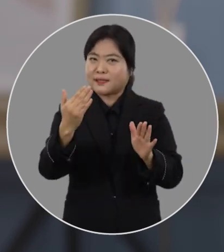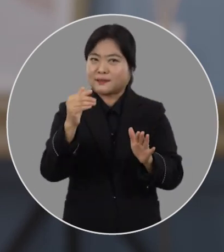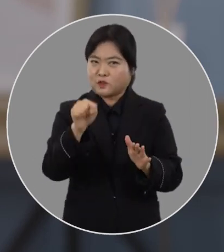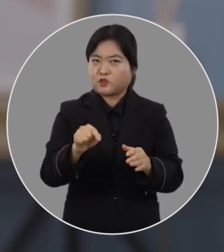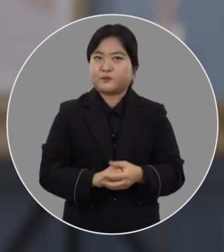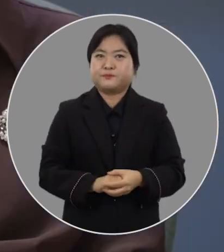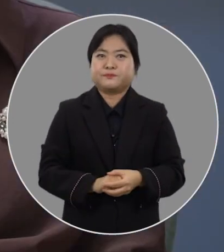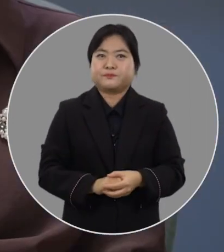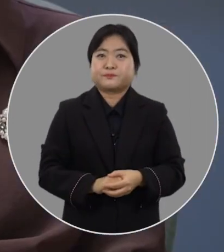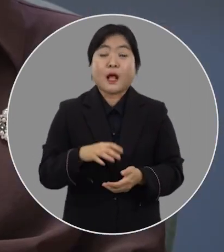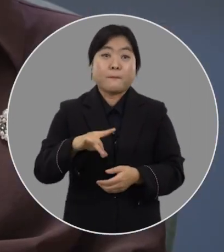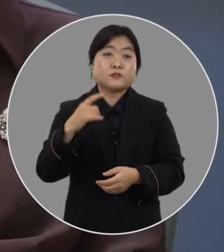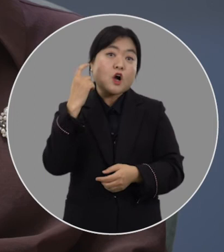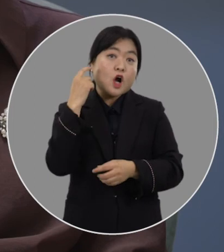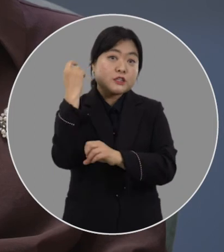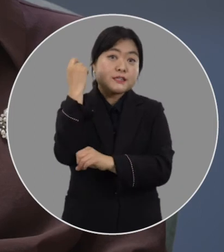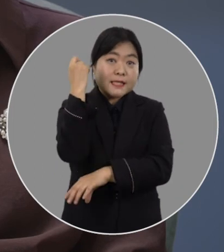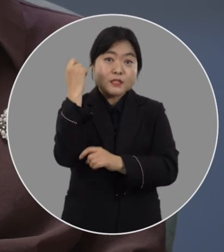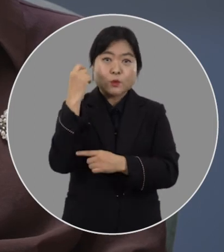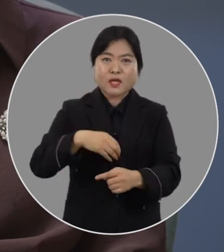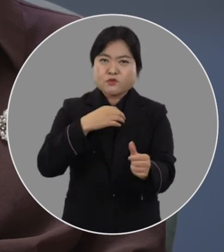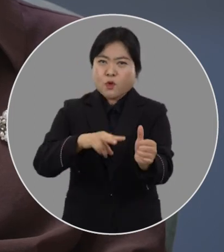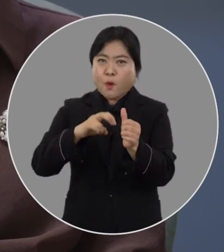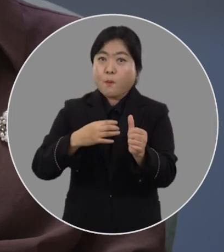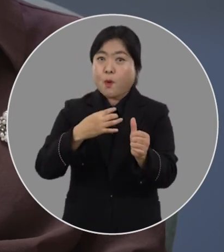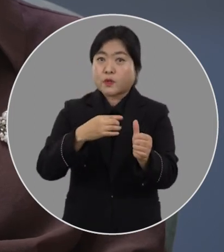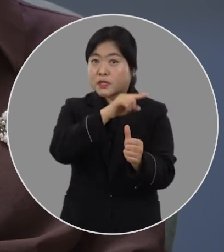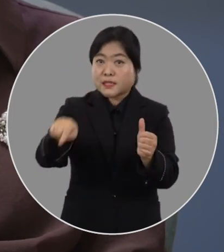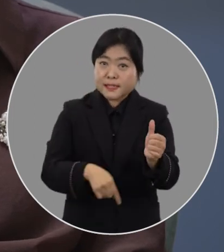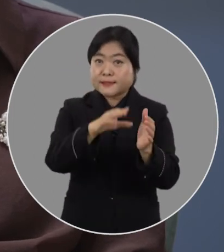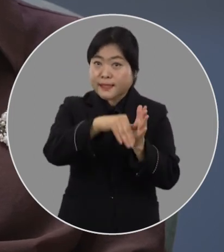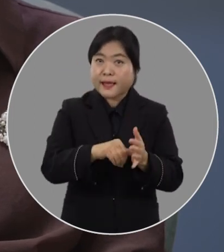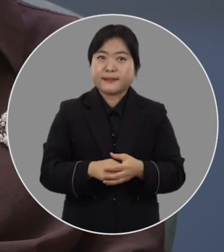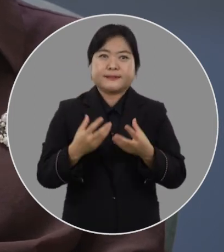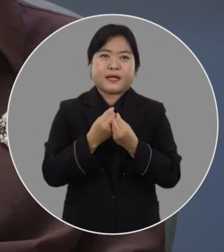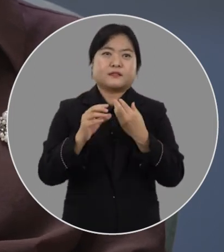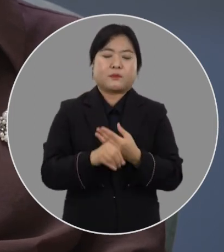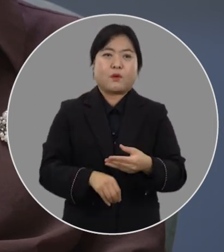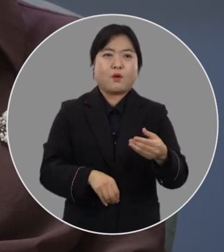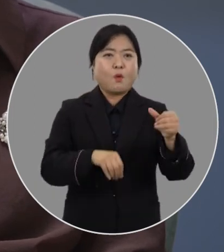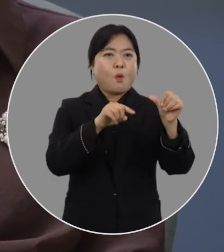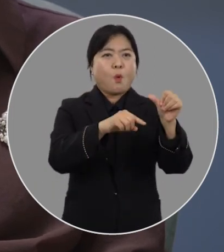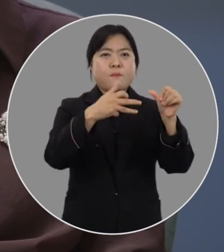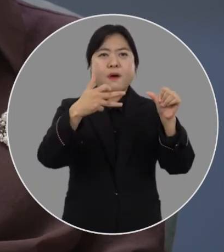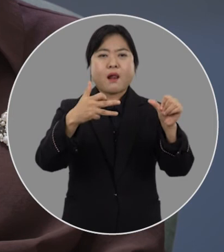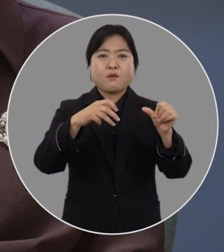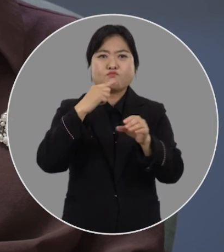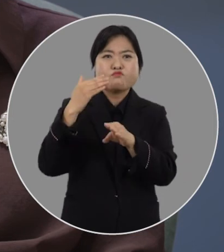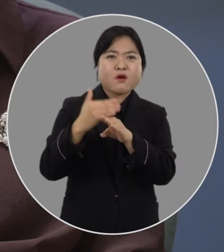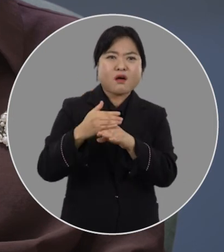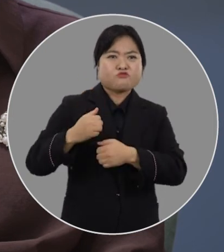거죠. 먼저 거짓에 기초한 혐오 표현인 경우, 예를 들어 5.18